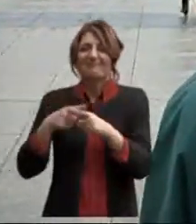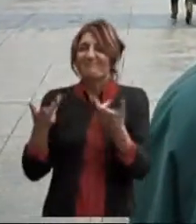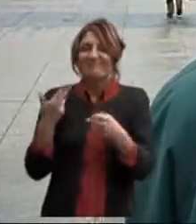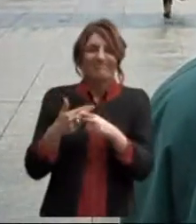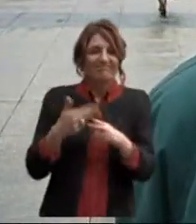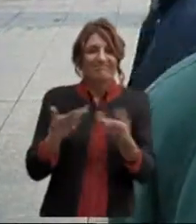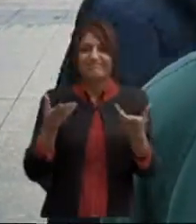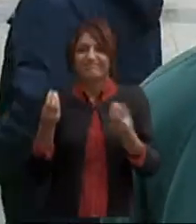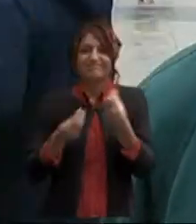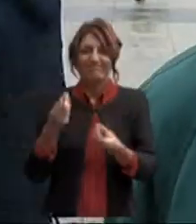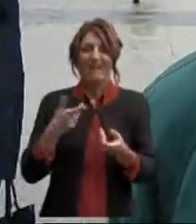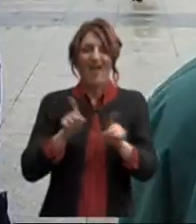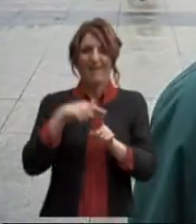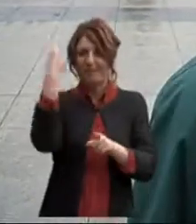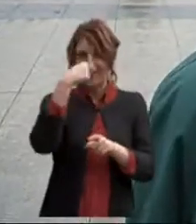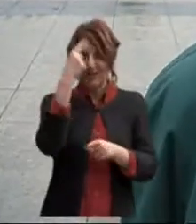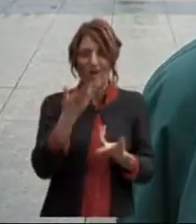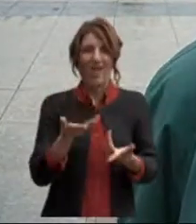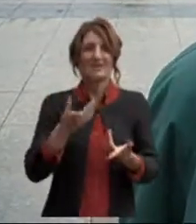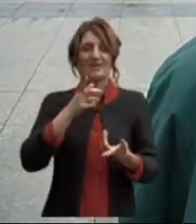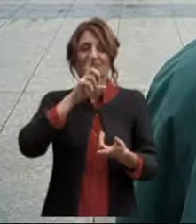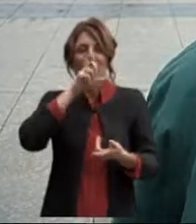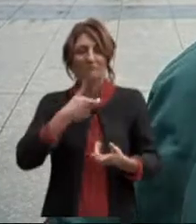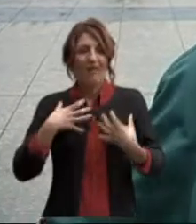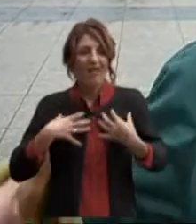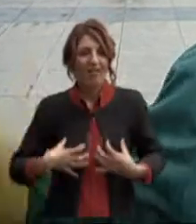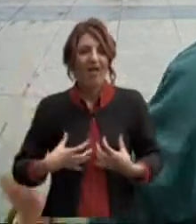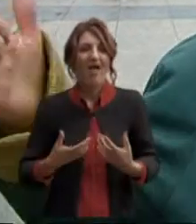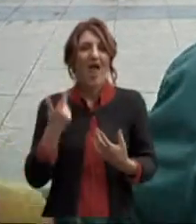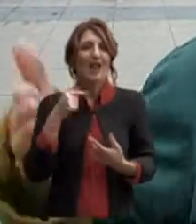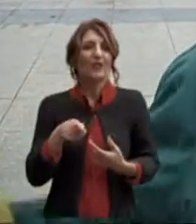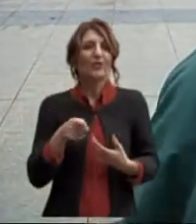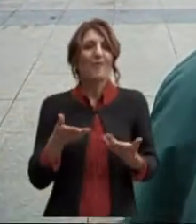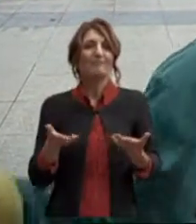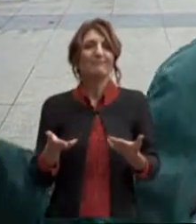tati, vrtoglavice, bolesti, ali to se sad